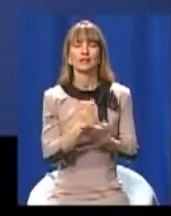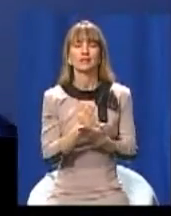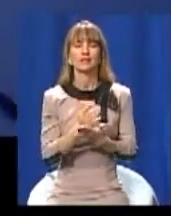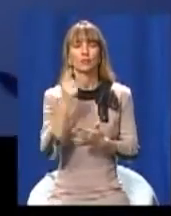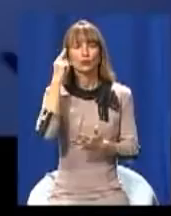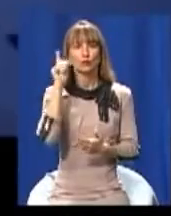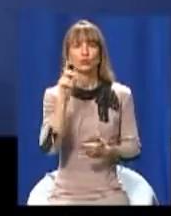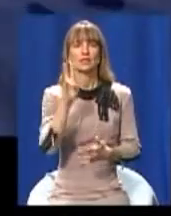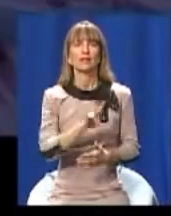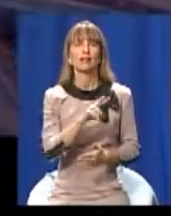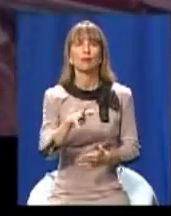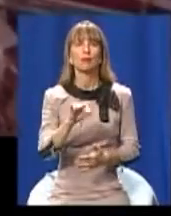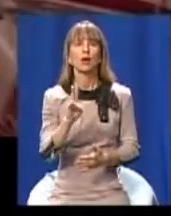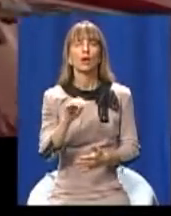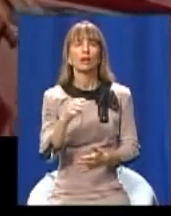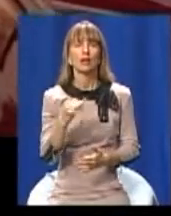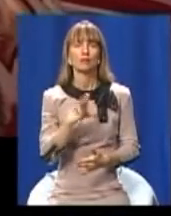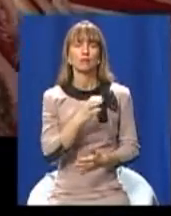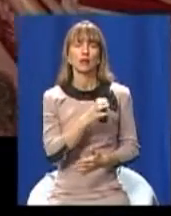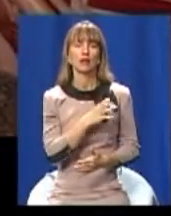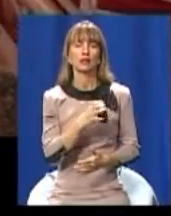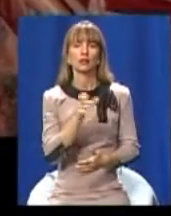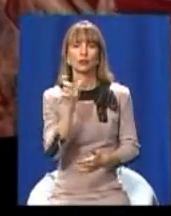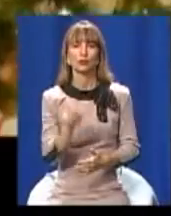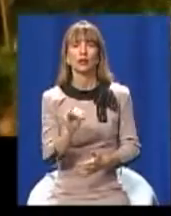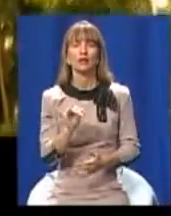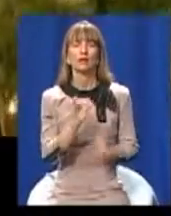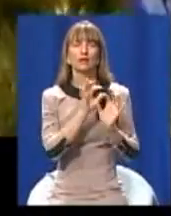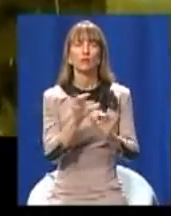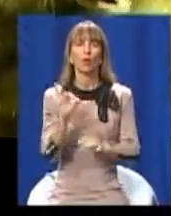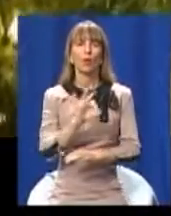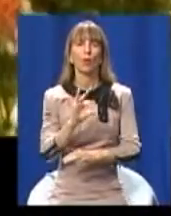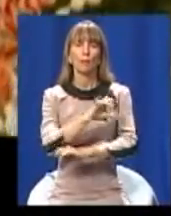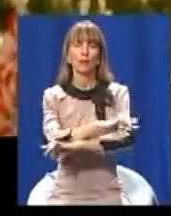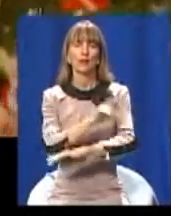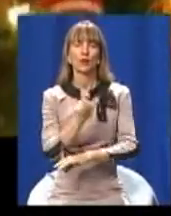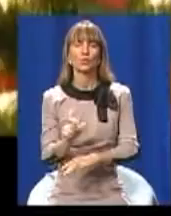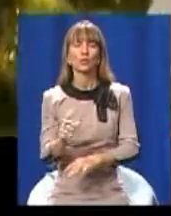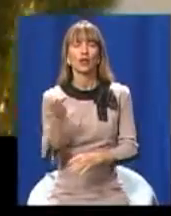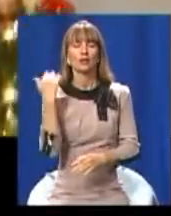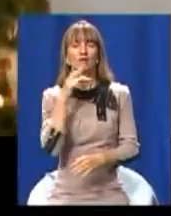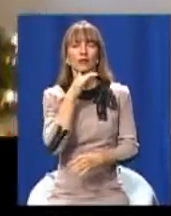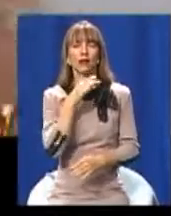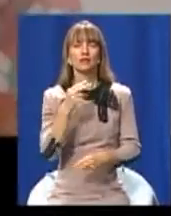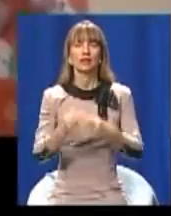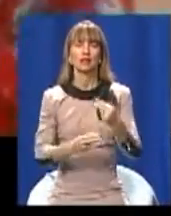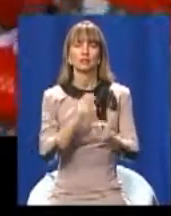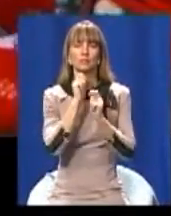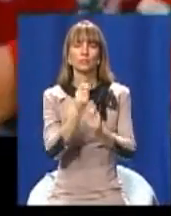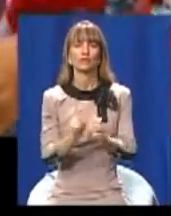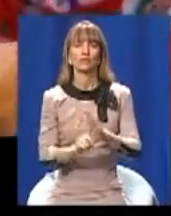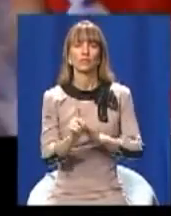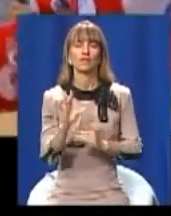що святий Миколай був багатою людиною і дбав про бідних людей тих часів. Найбільш імовірно, що традиція дарувати подарунки пішла від